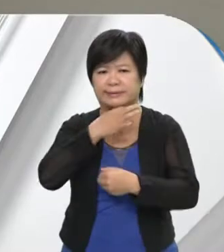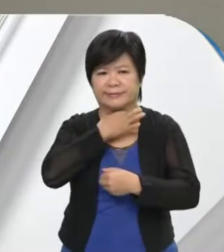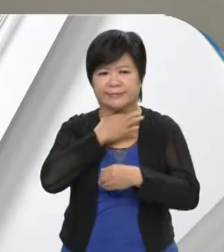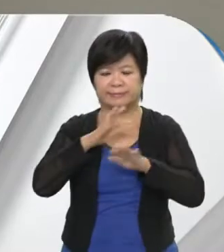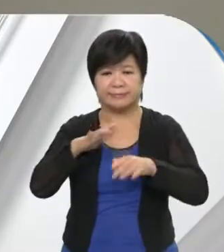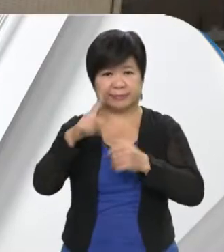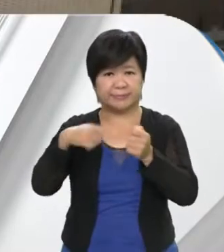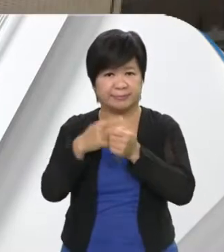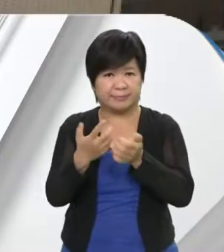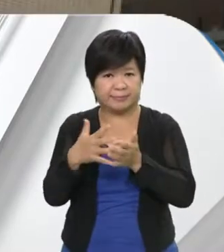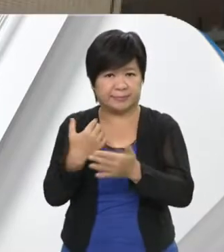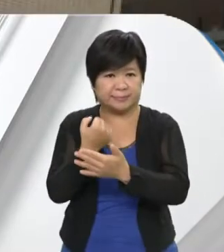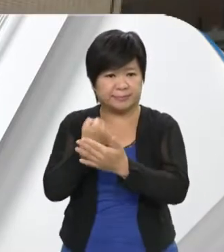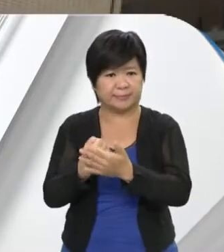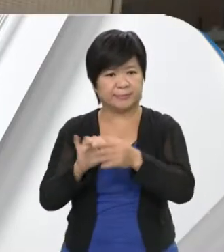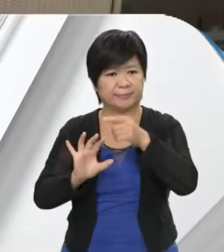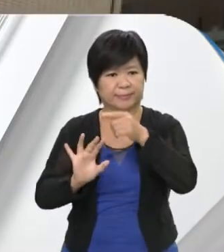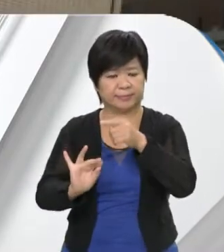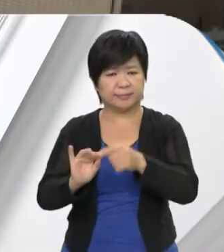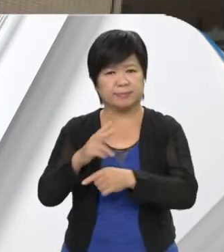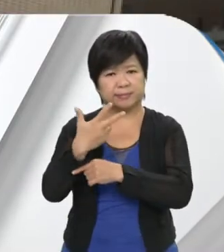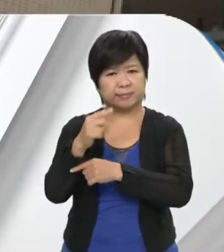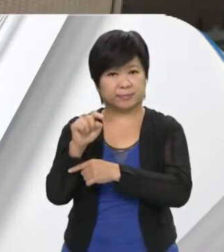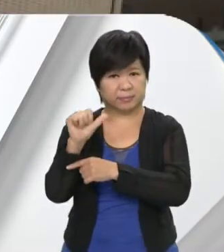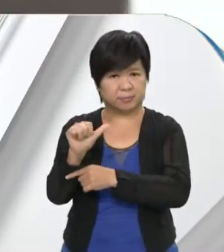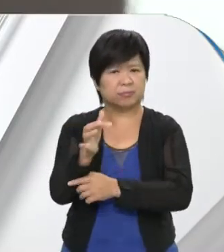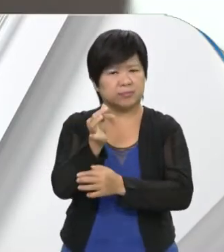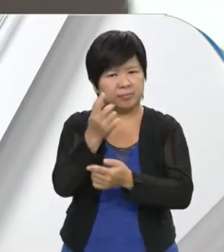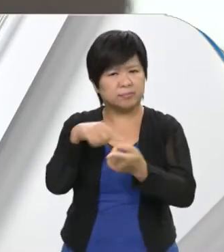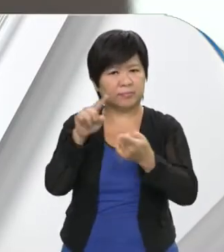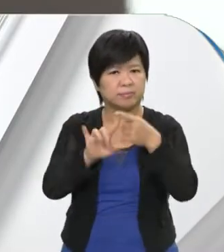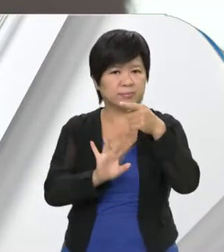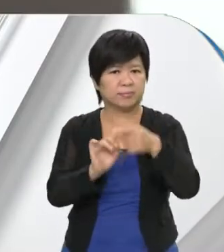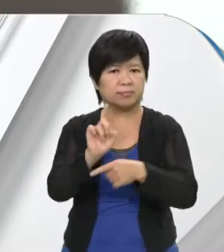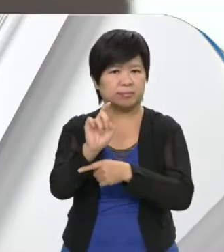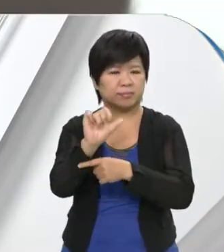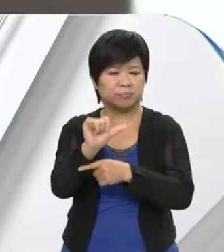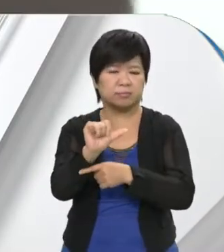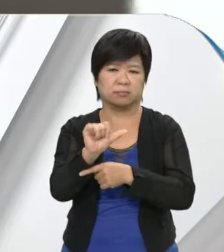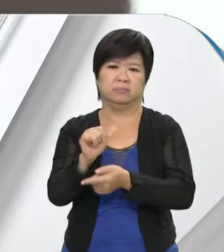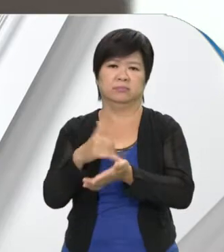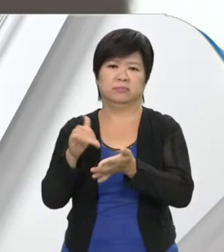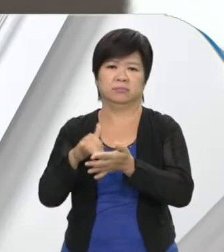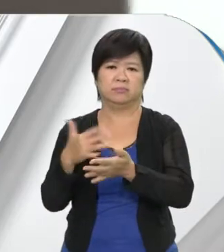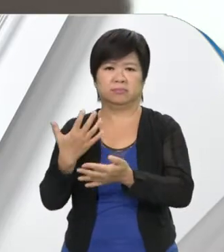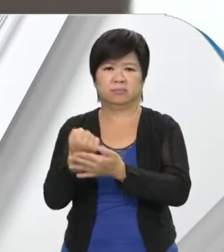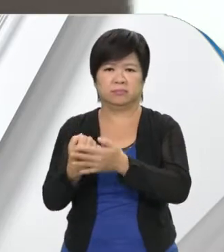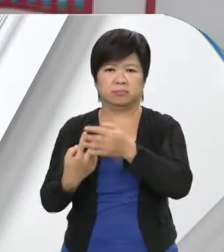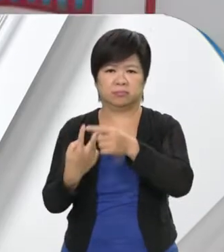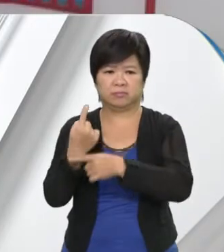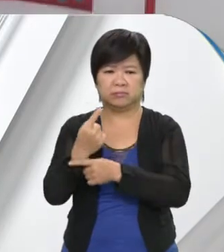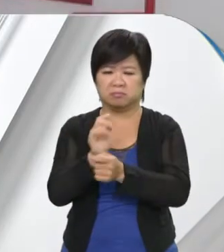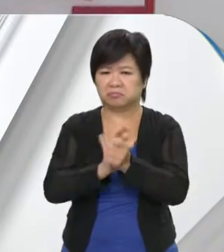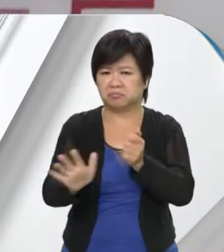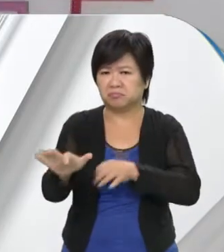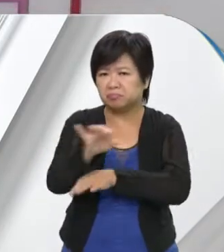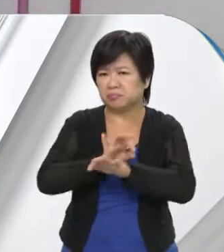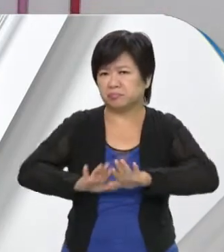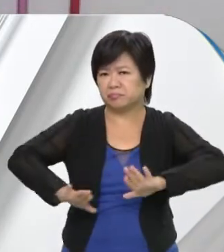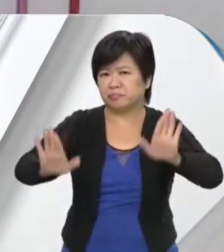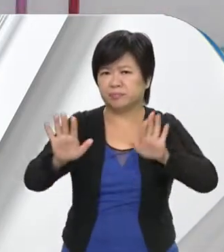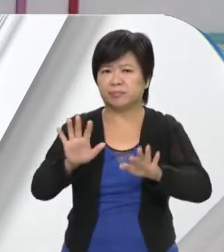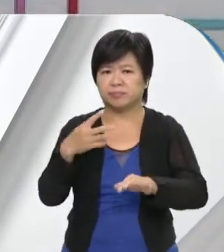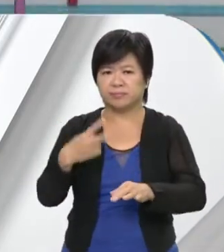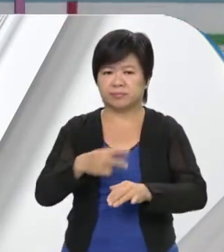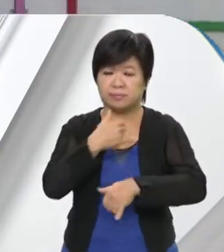用率按上涨有7.5%，强度合理用用率的15%的一半，但将影响到经济发展，恐怕慢慢影响